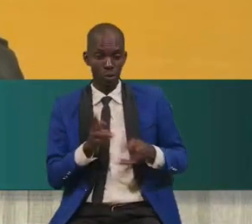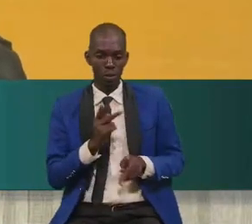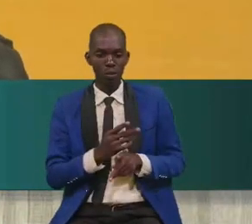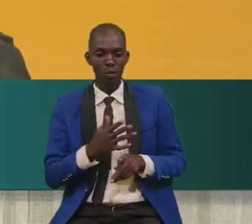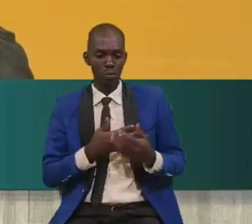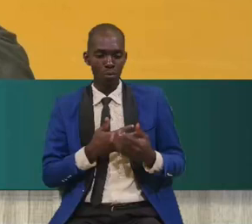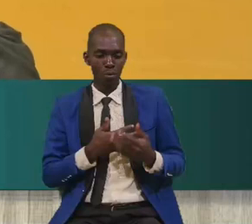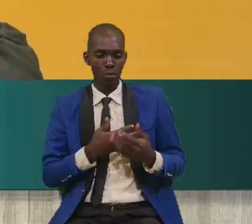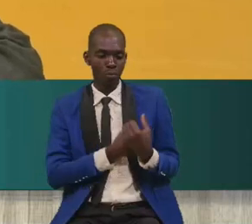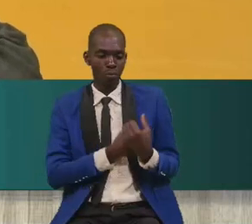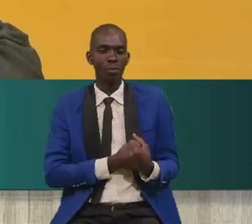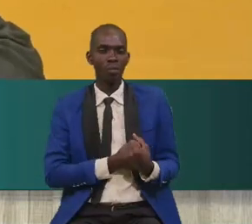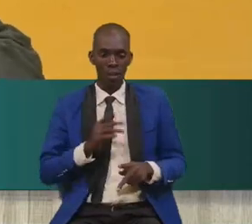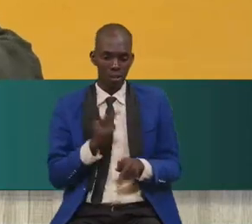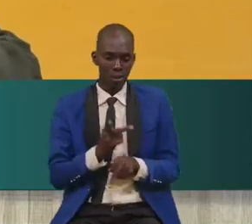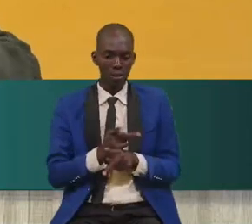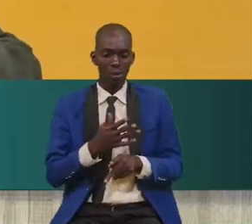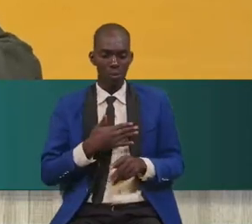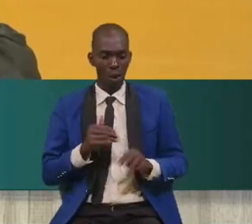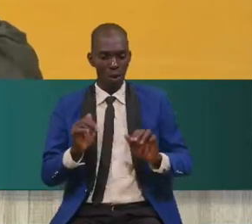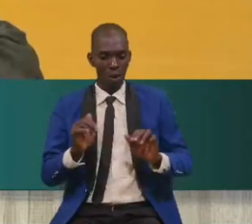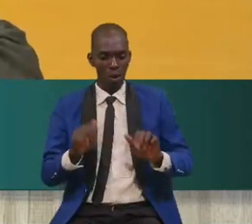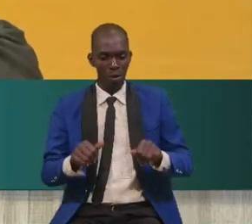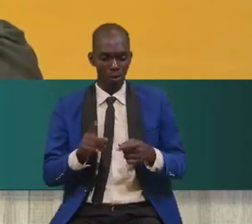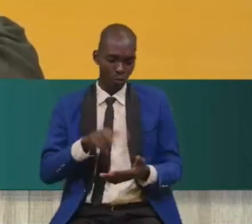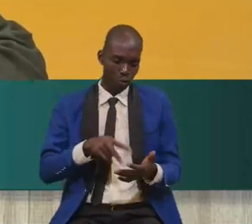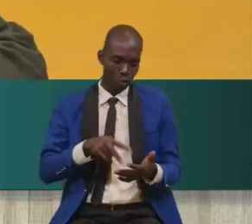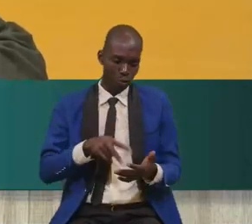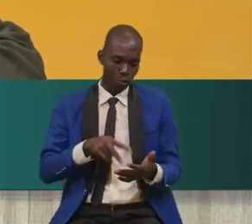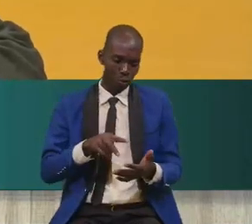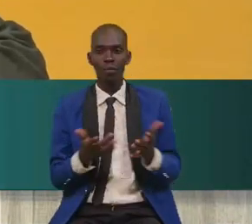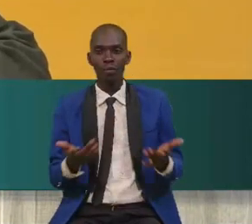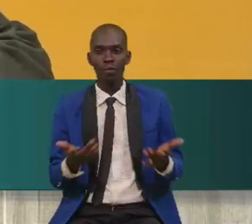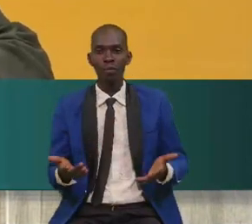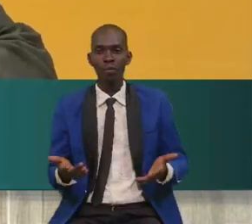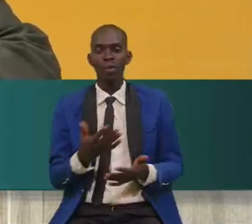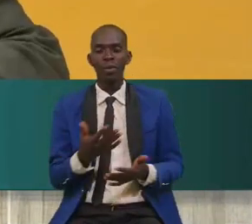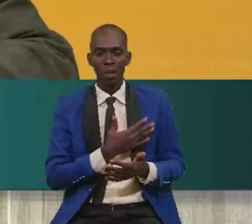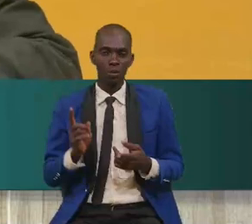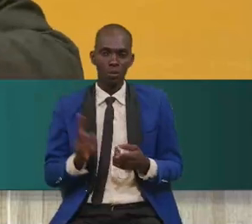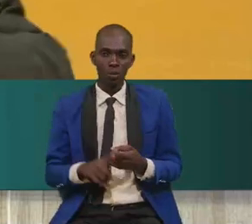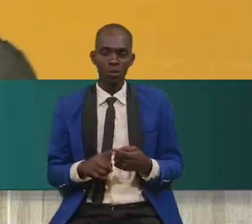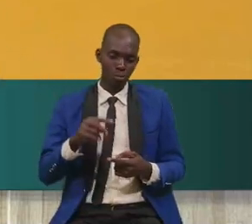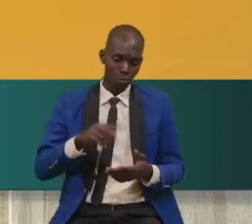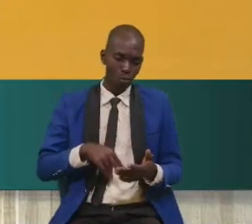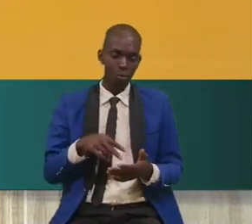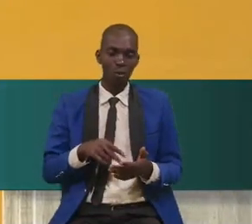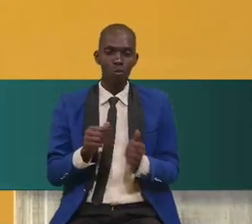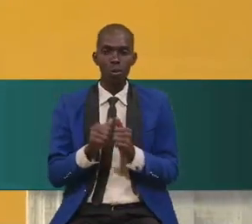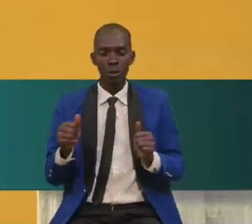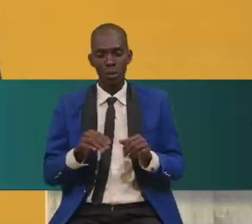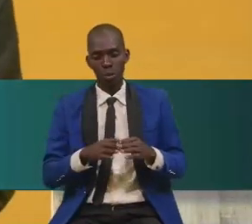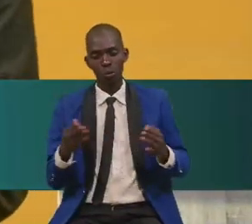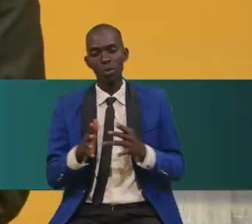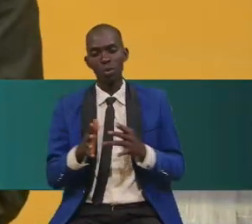ma capacité de lire les Écritures et même de citer sans lire. Mais si je continuais comme